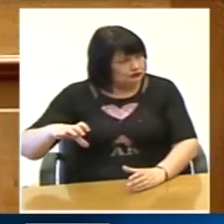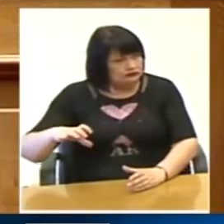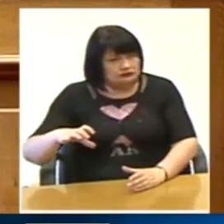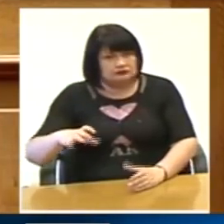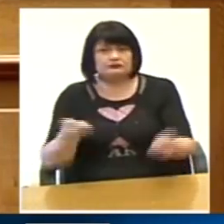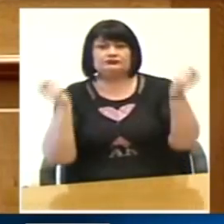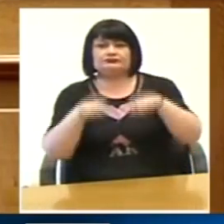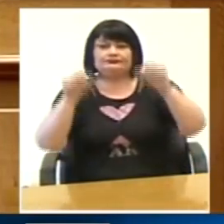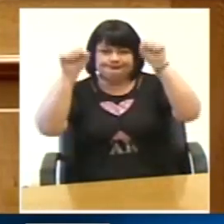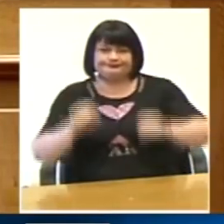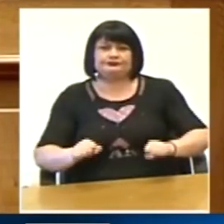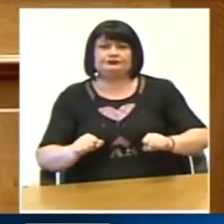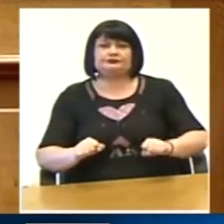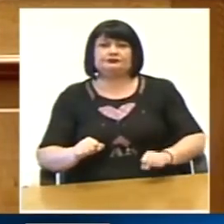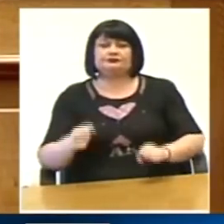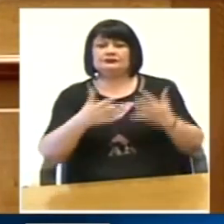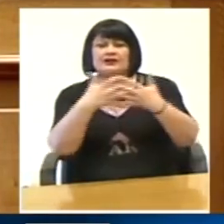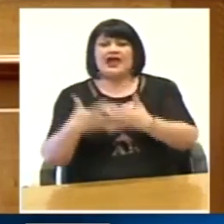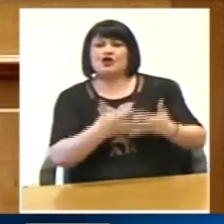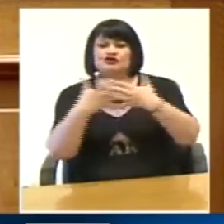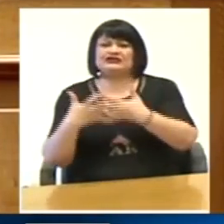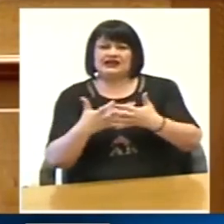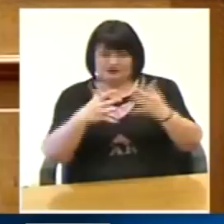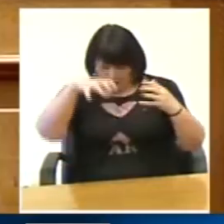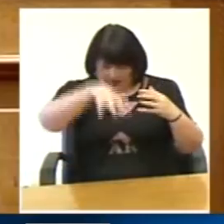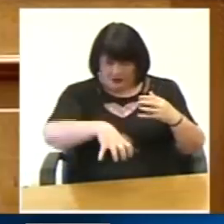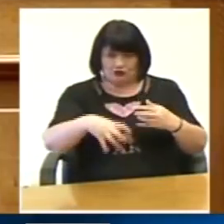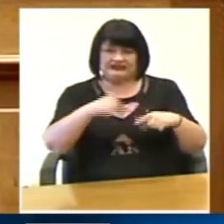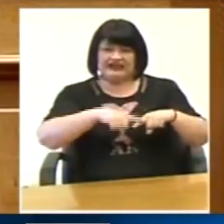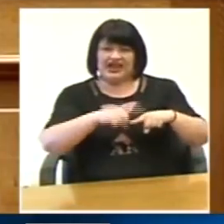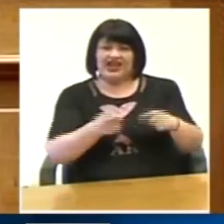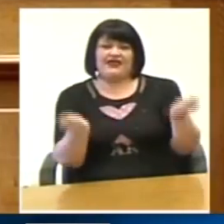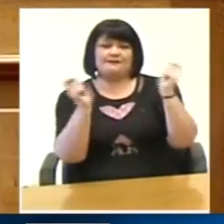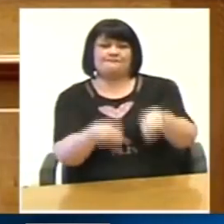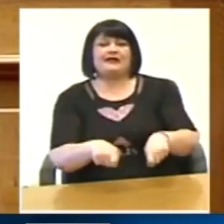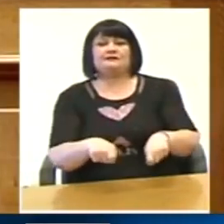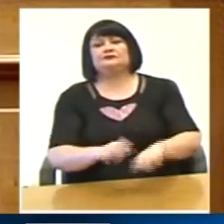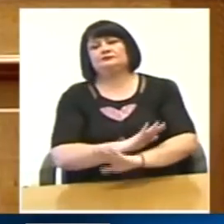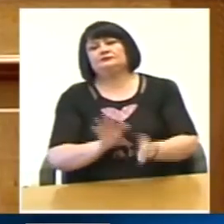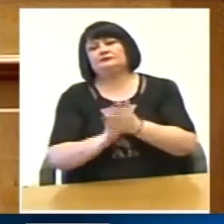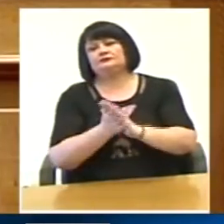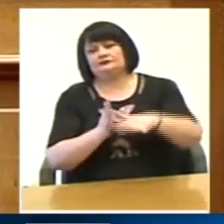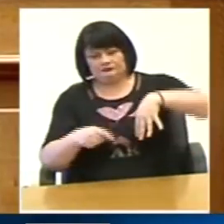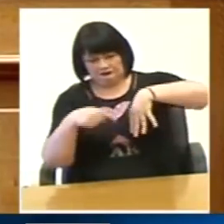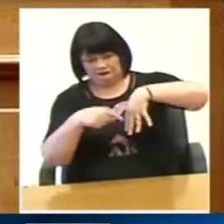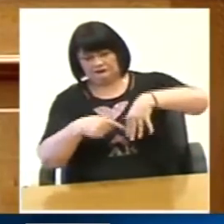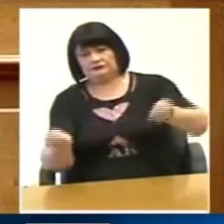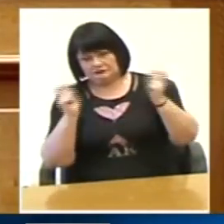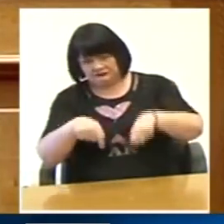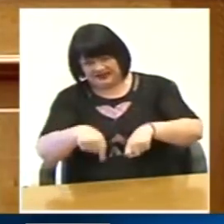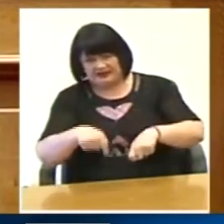Έκλεισε το μοναδικό εργοστάσιο που έχει στην Ελλάδα, στην Κάτω Αχαγιά. Το έκλεισε